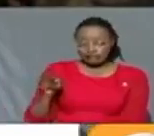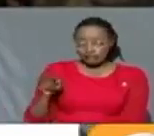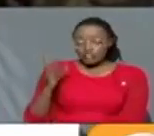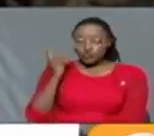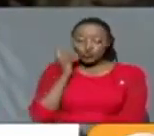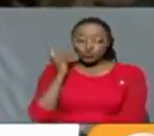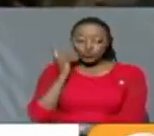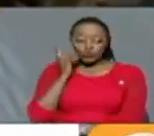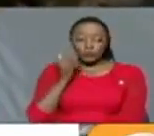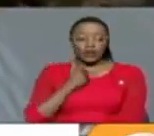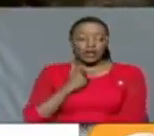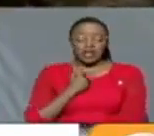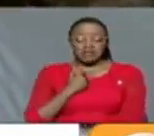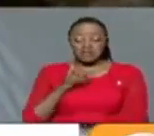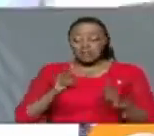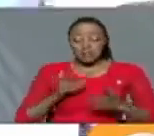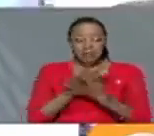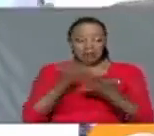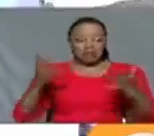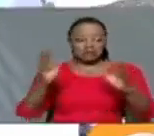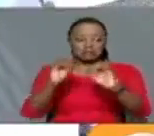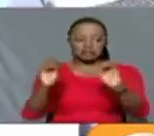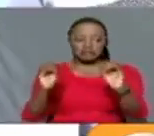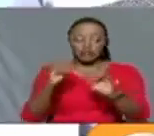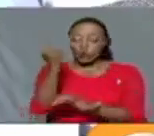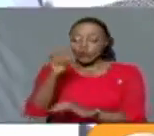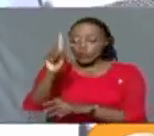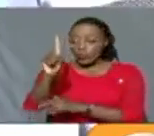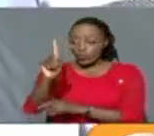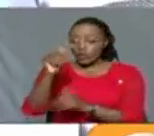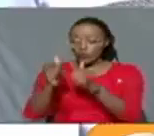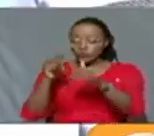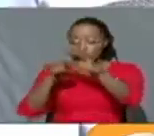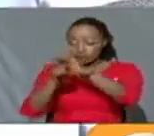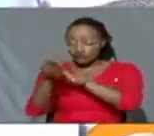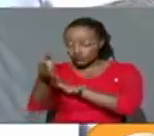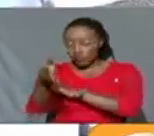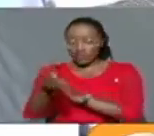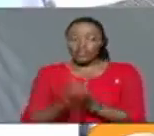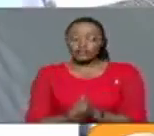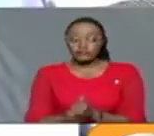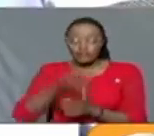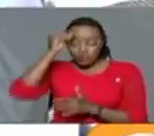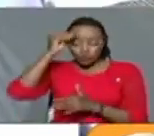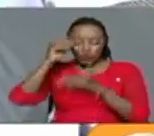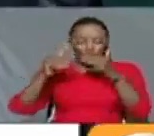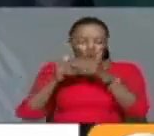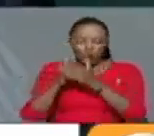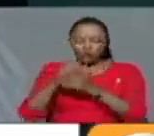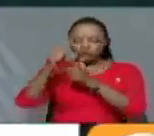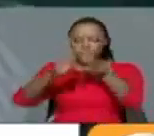dormitory hakukuwa na wanafunzi wowote isipokuwa mmoja ambaye alikuwa ndani. Wanafunzi wote walikuwa